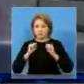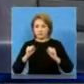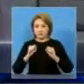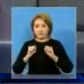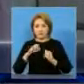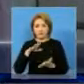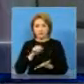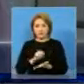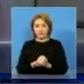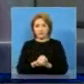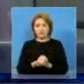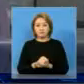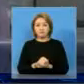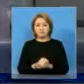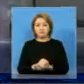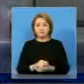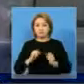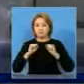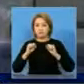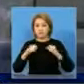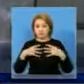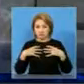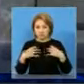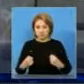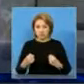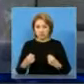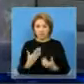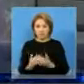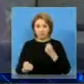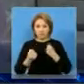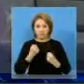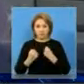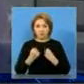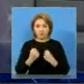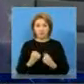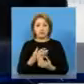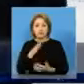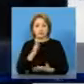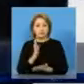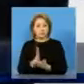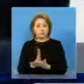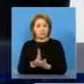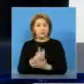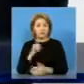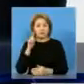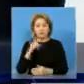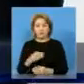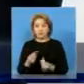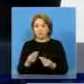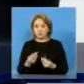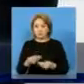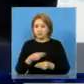пен айналысатын, денсаулығын нығайтатын жағдай болсын деп бюджеттен қаражат